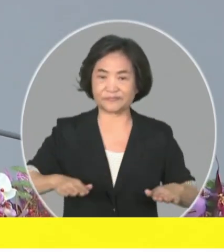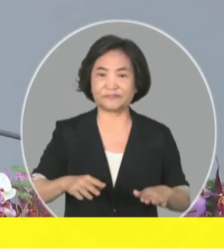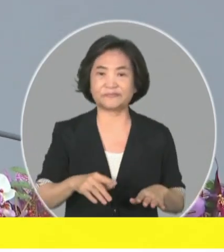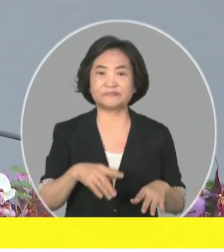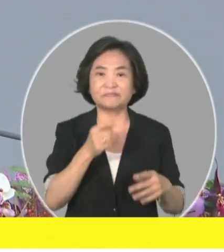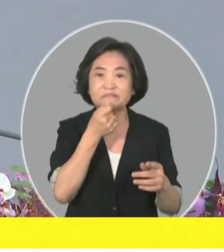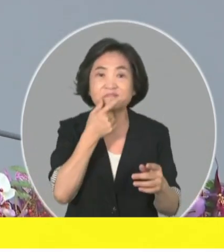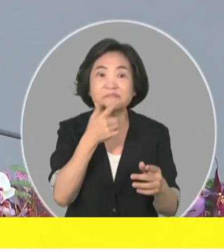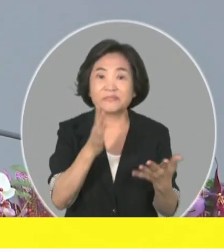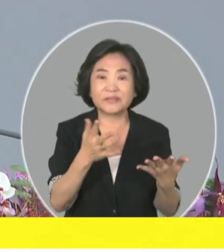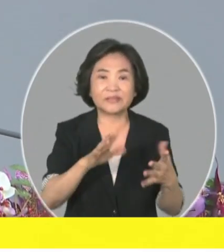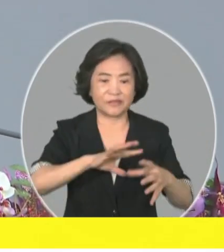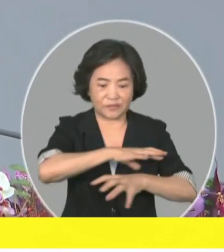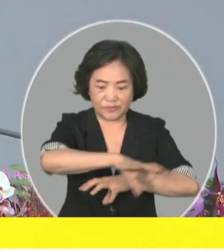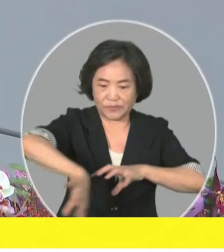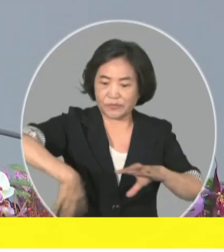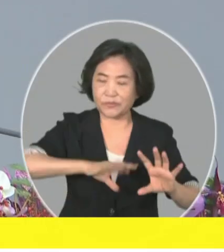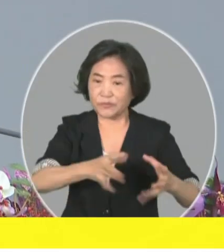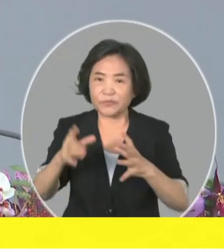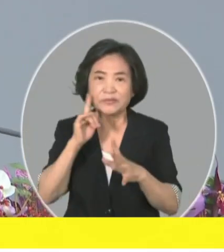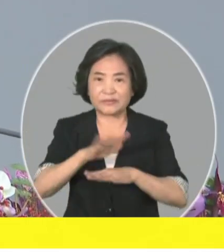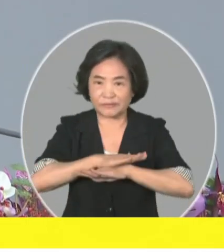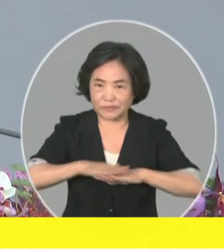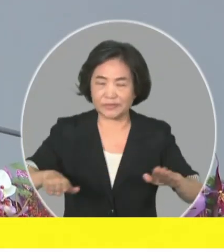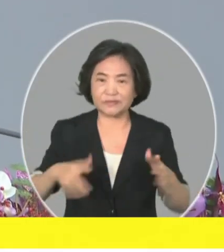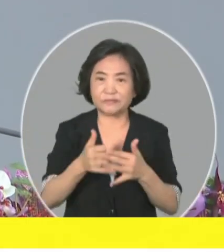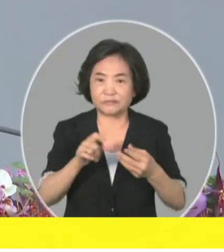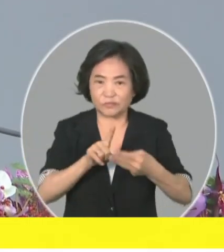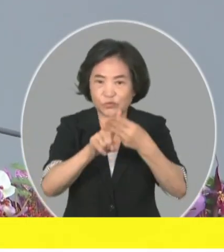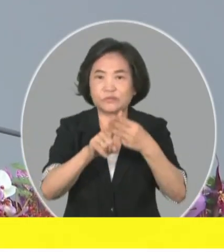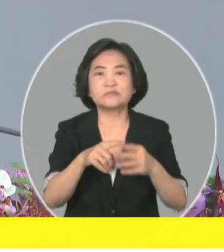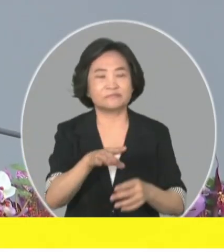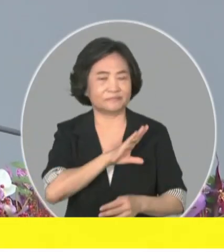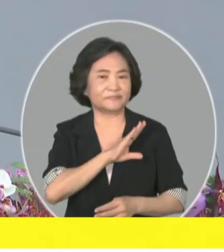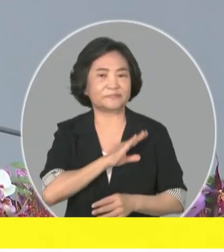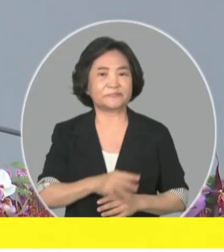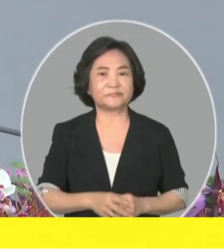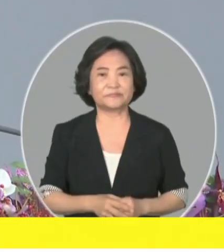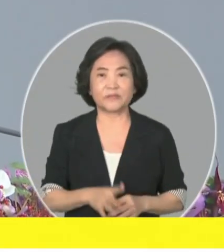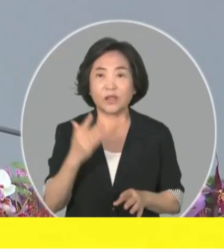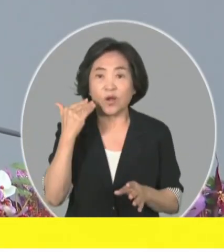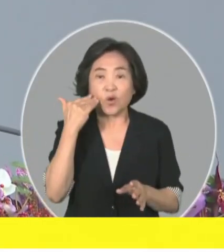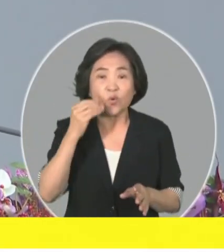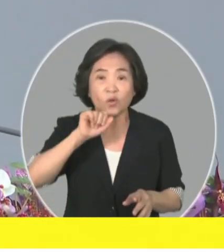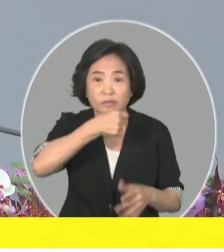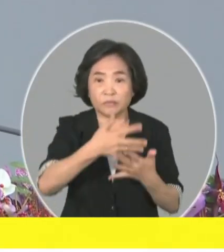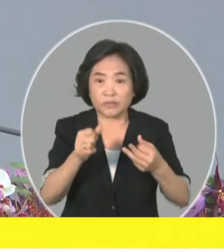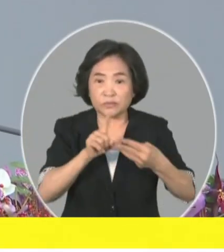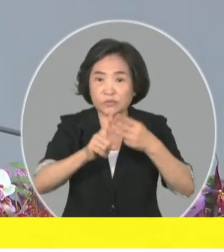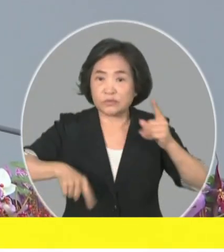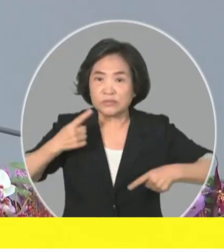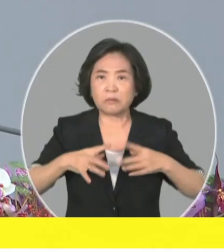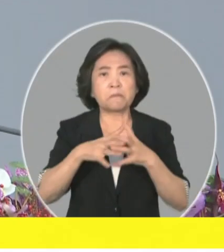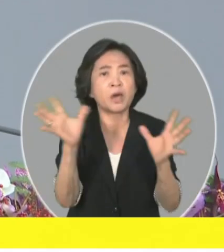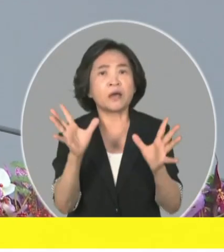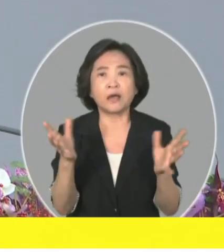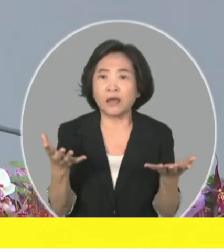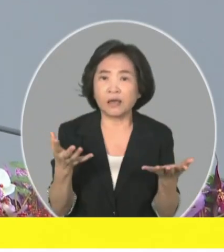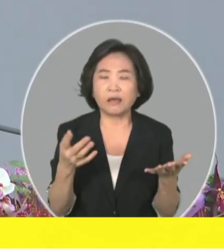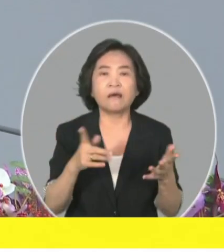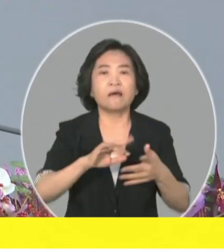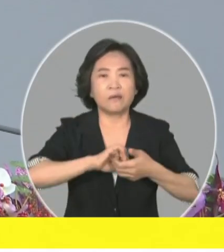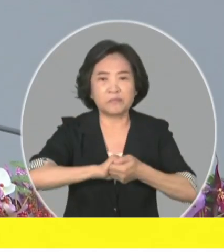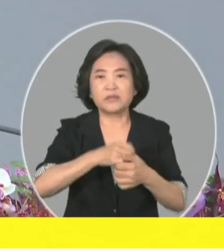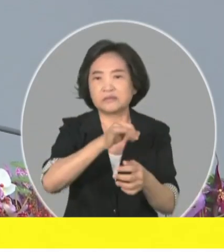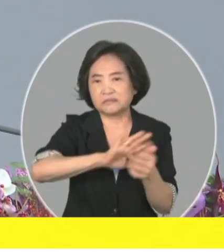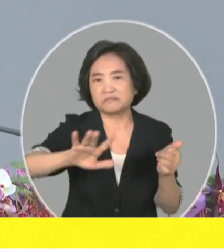就是维护区域稳定跟民主价值。一旦台湾的民主自由被摧毁，将是